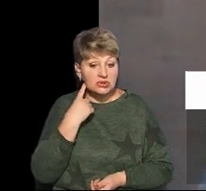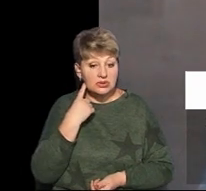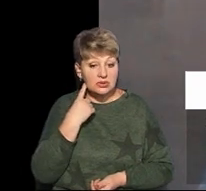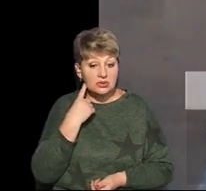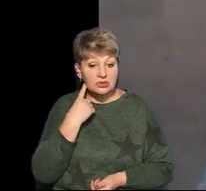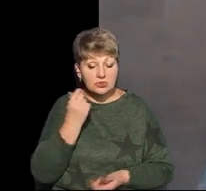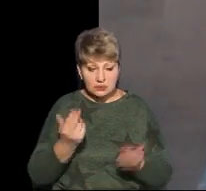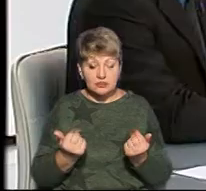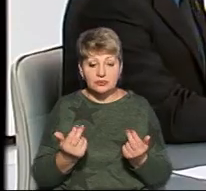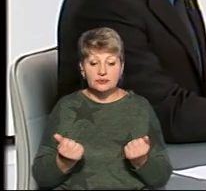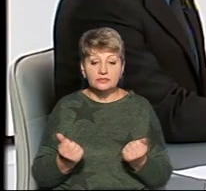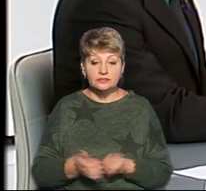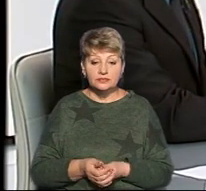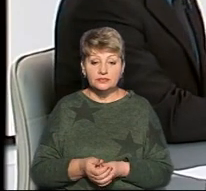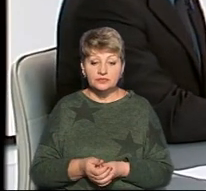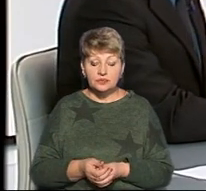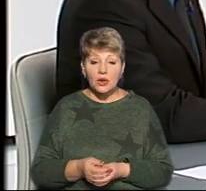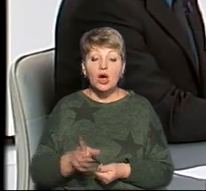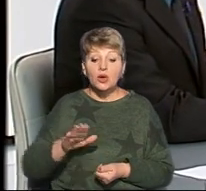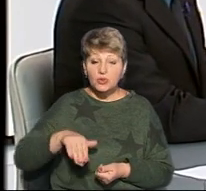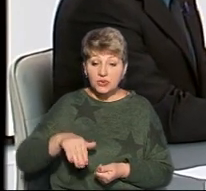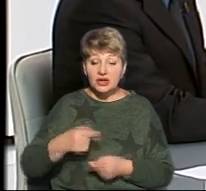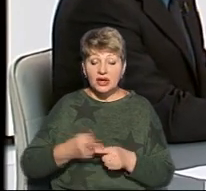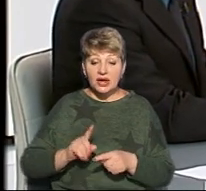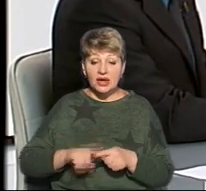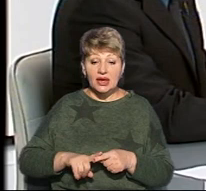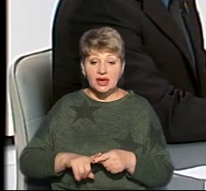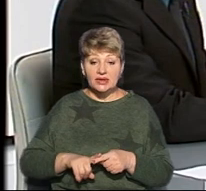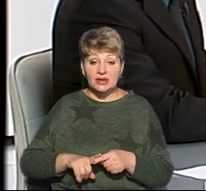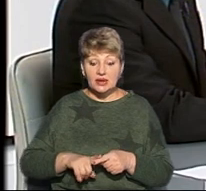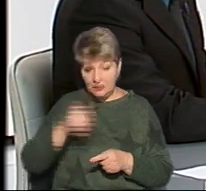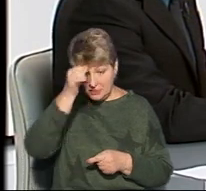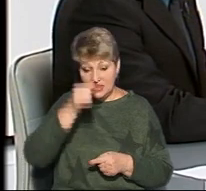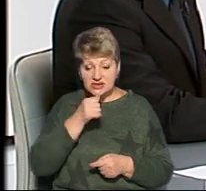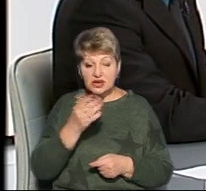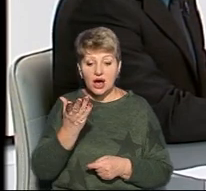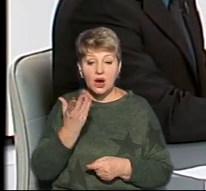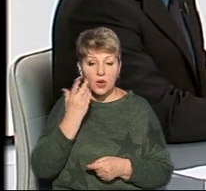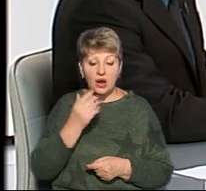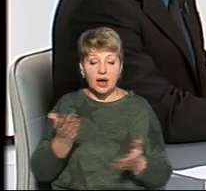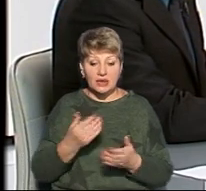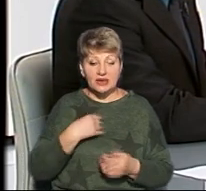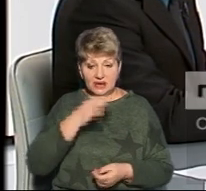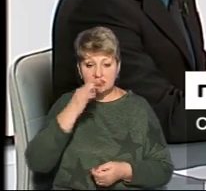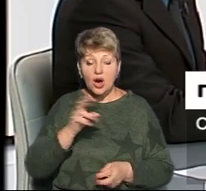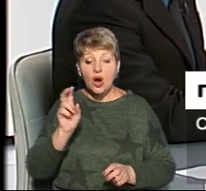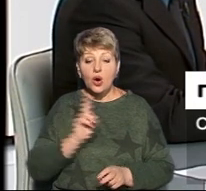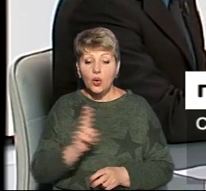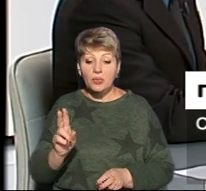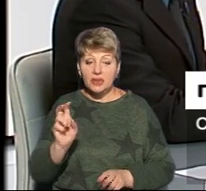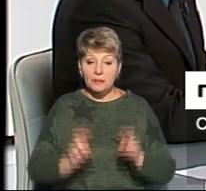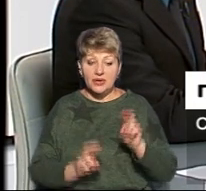безумовно. Так. Тоді, в ці місяці, як я назвав, коли комунальне підприємство стало